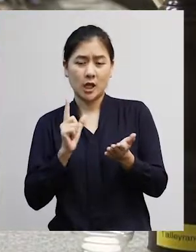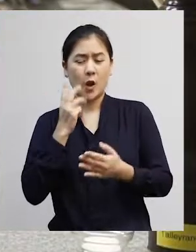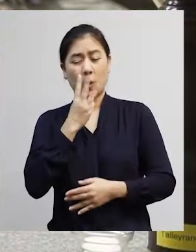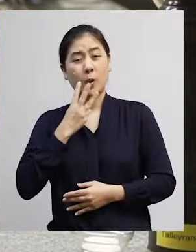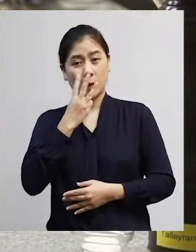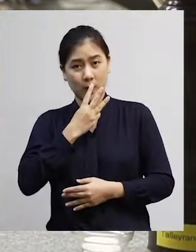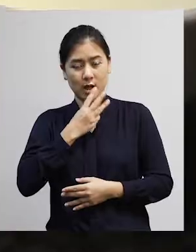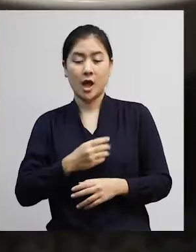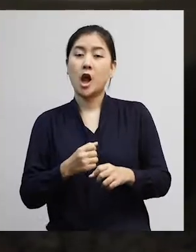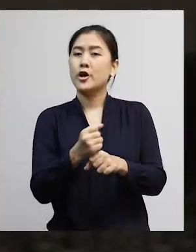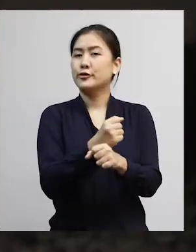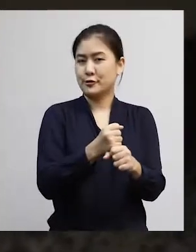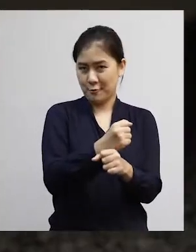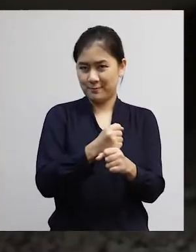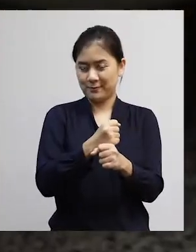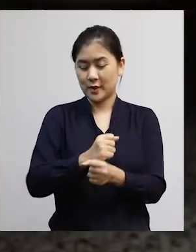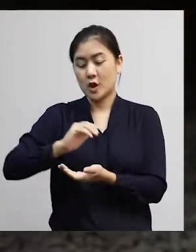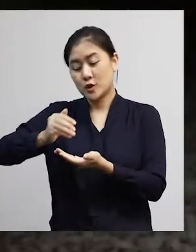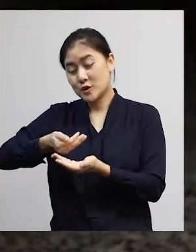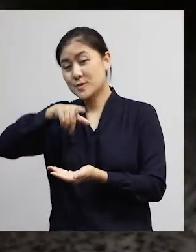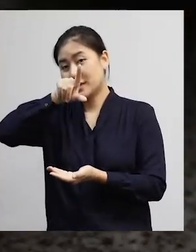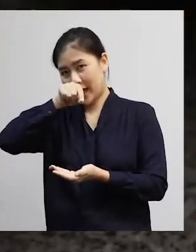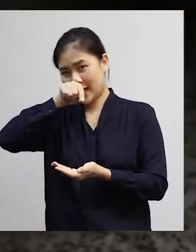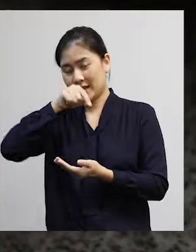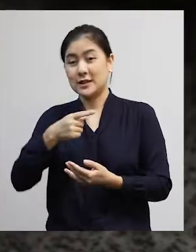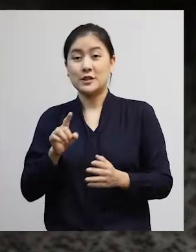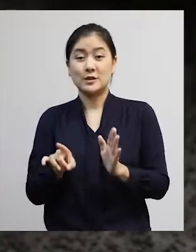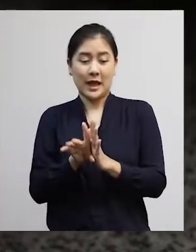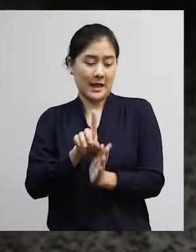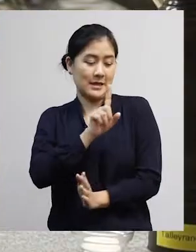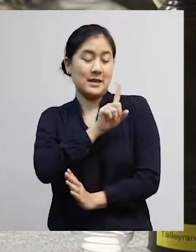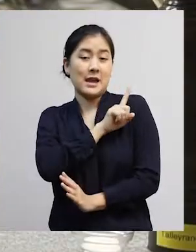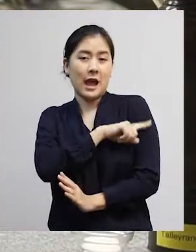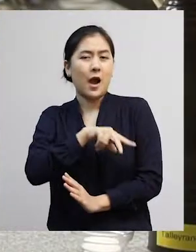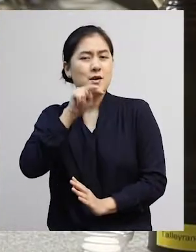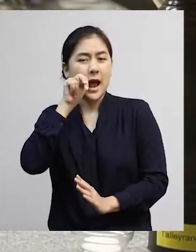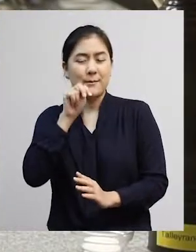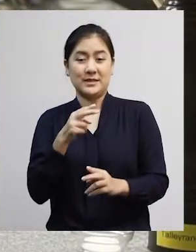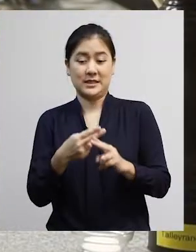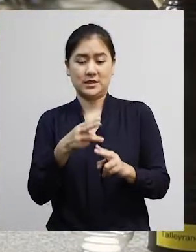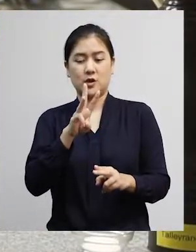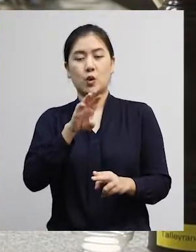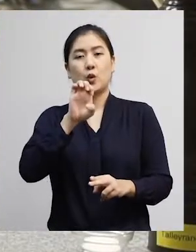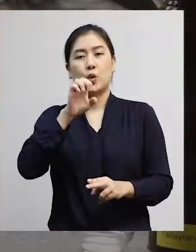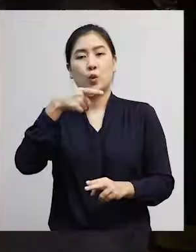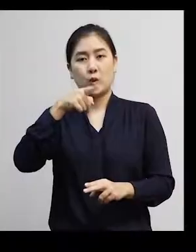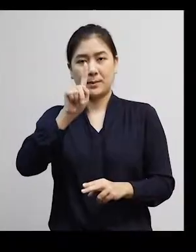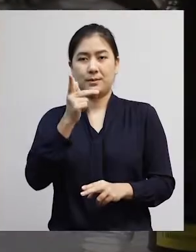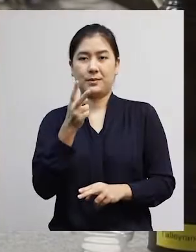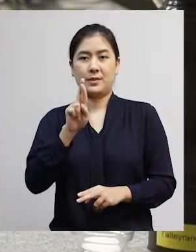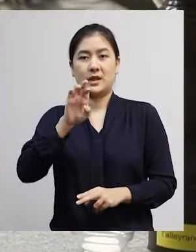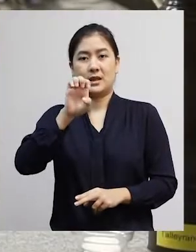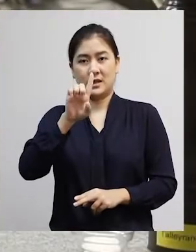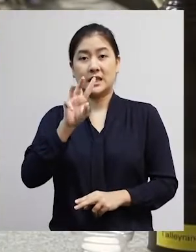ดค่ะน้ำซุปไก่แล้วก็วิปปิ้งครีมค่ะเรามาเริ่มกันเลยนะคะเ